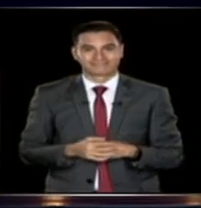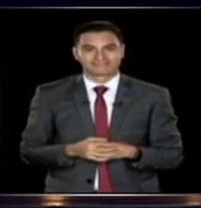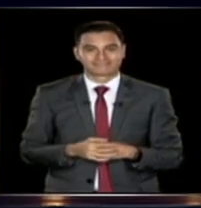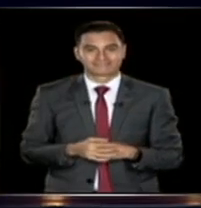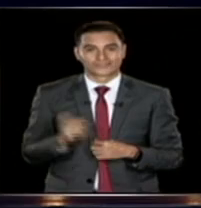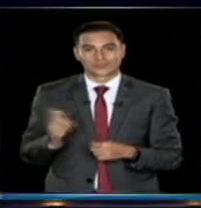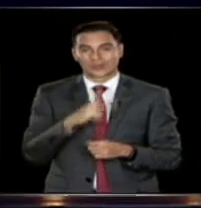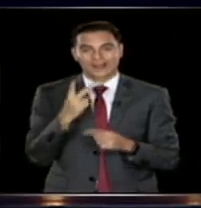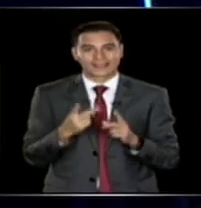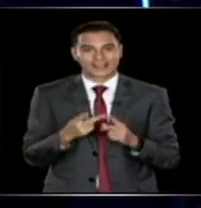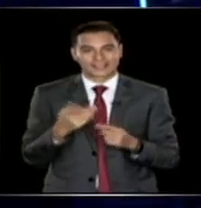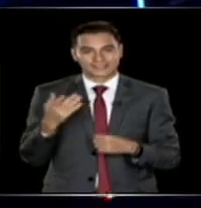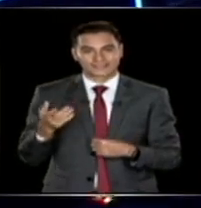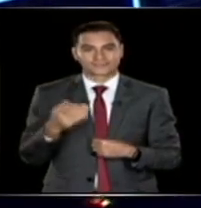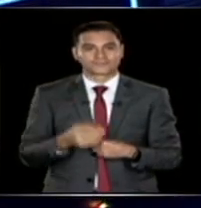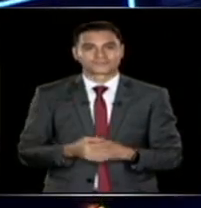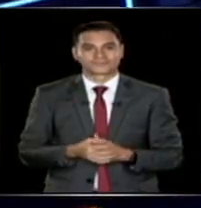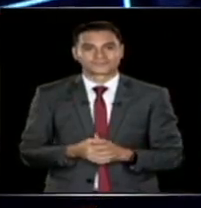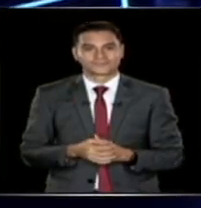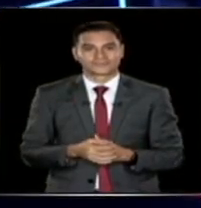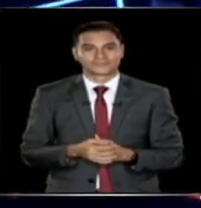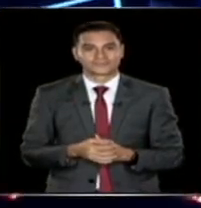طيب السؤال الثاني: